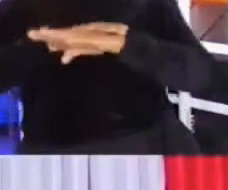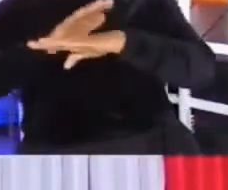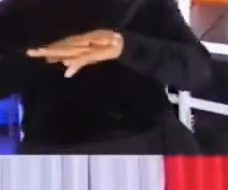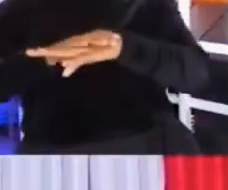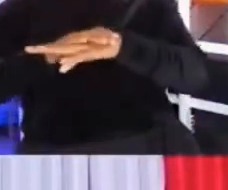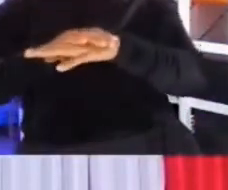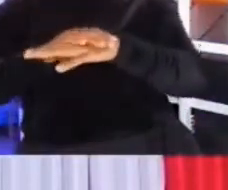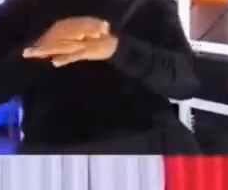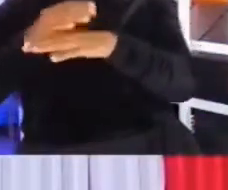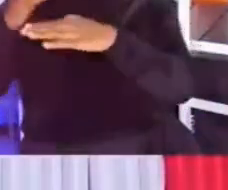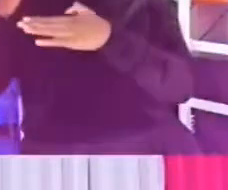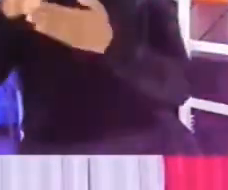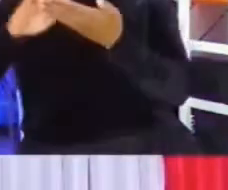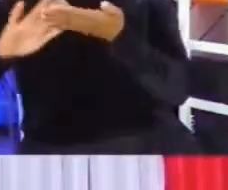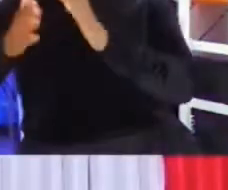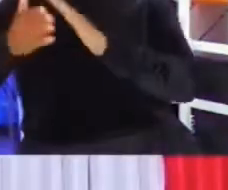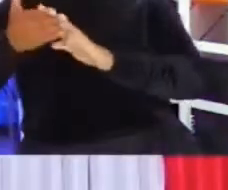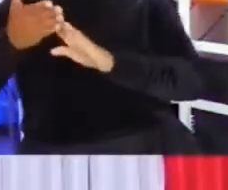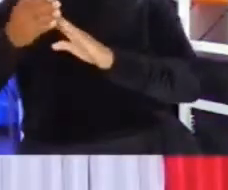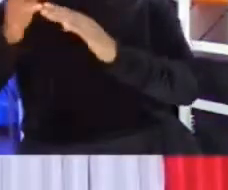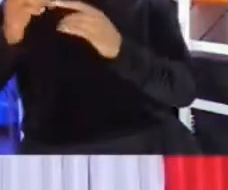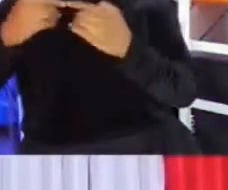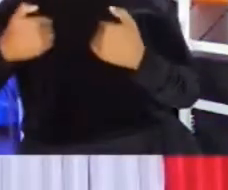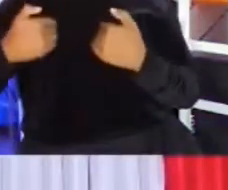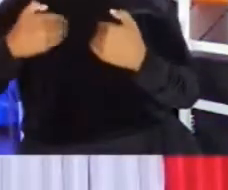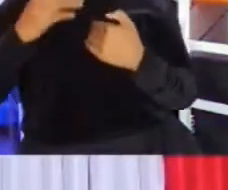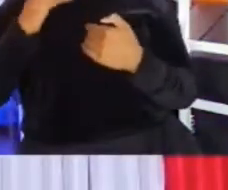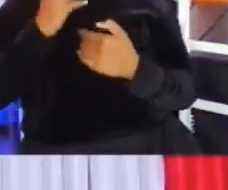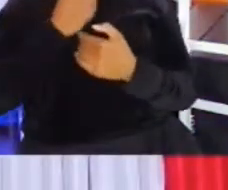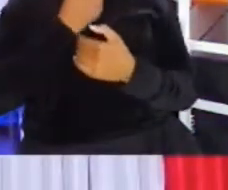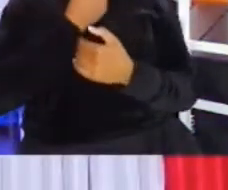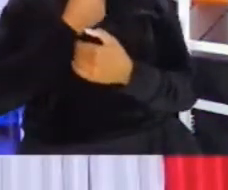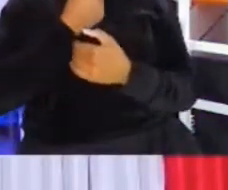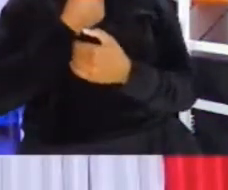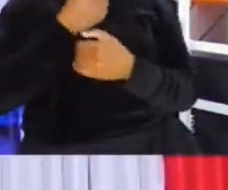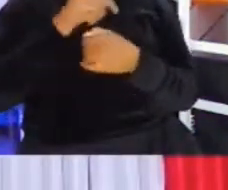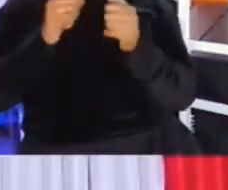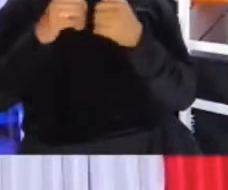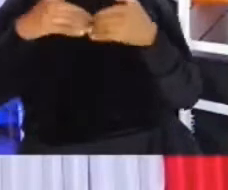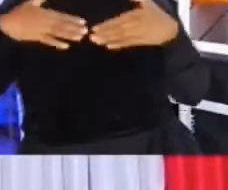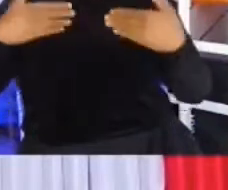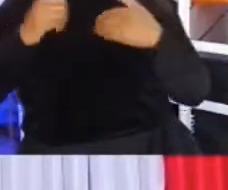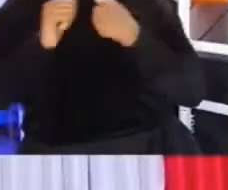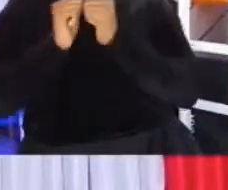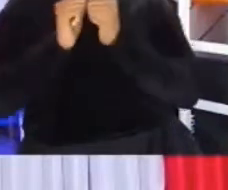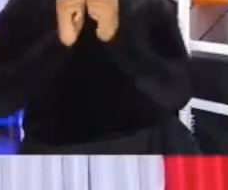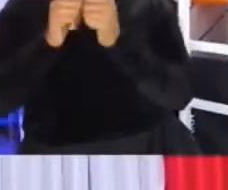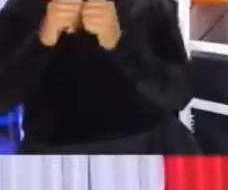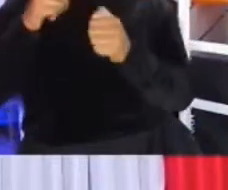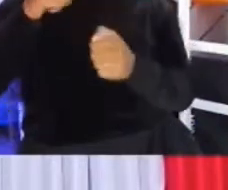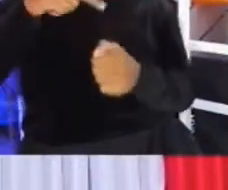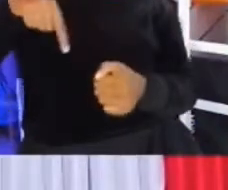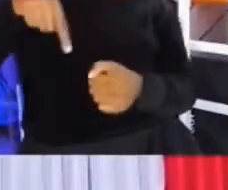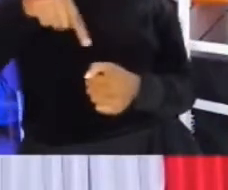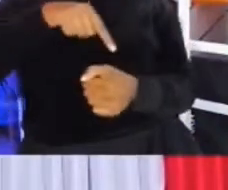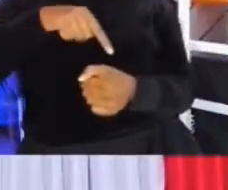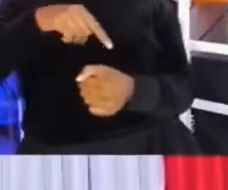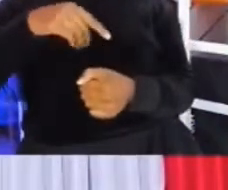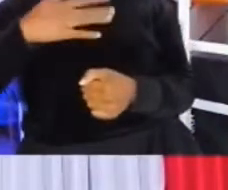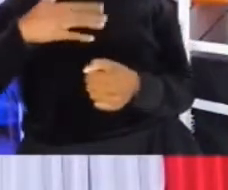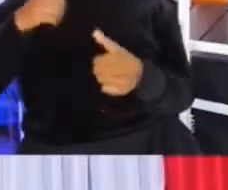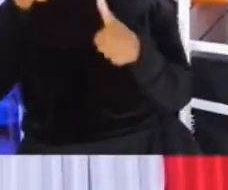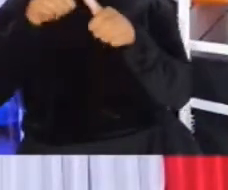Turekereweo yuiru waneitha. Nituwa kena nego korore hamwe na idhwe. Nituwa kena nego toririka